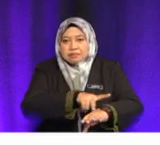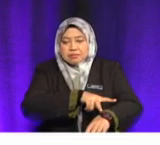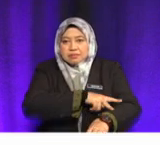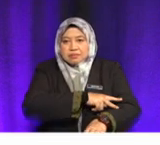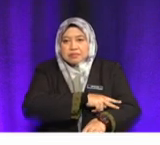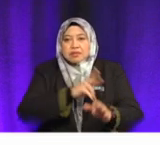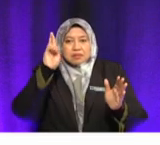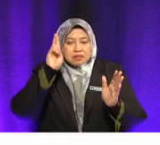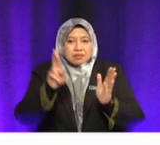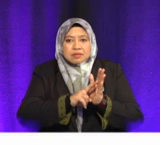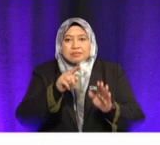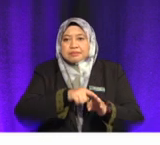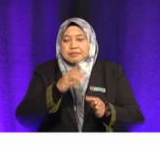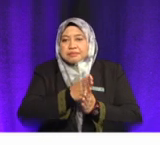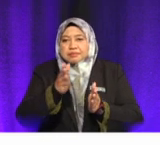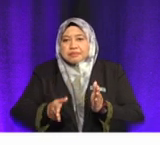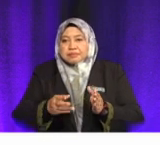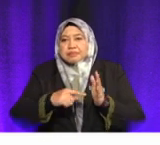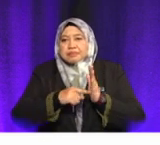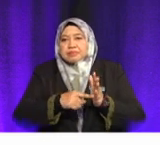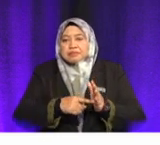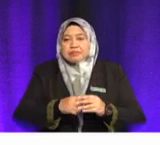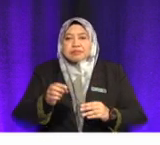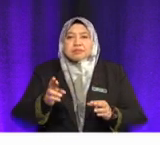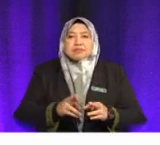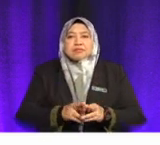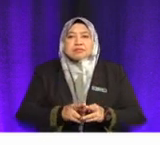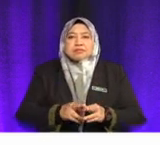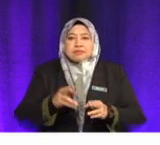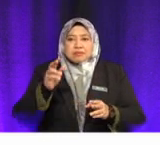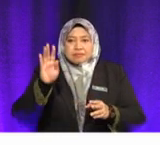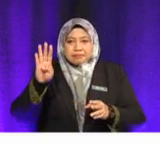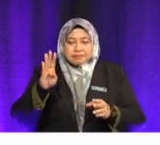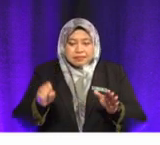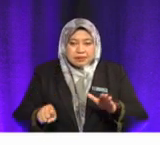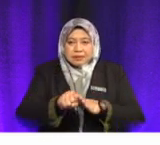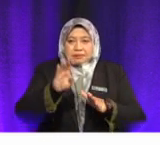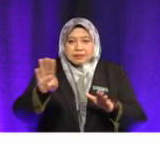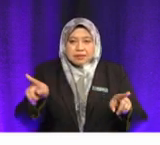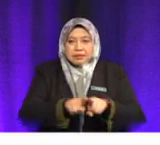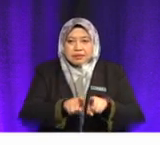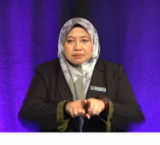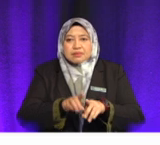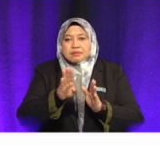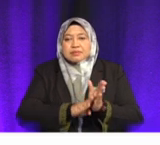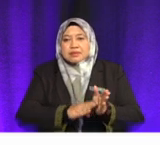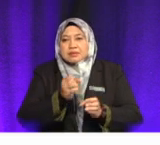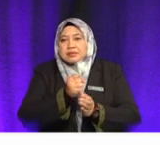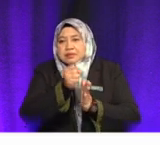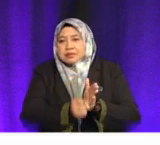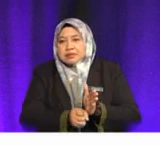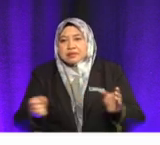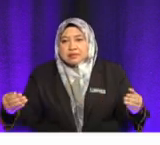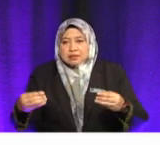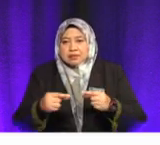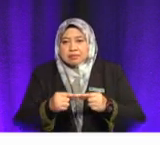di sebelah menunjukkan seempat segi empat sama posisi 2 cm yang digabungkan oke titik X dan